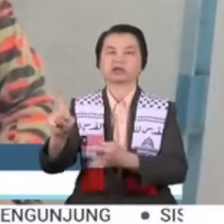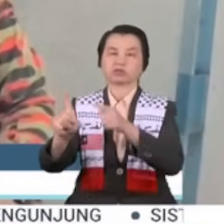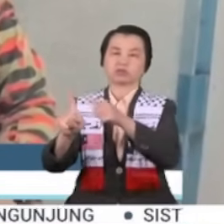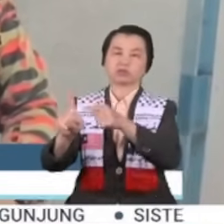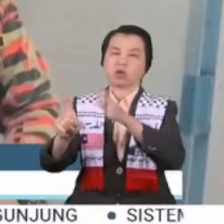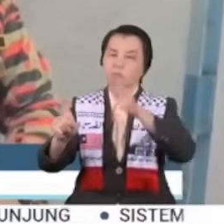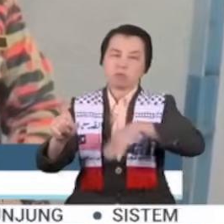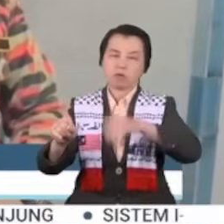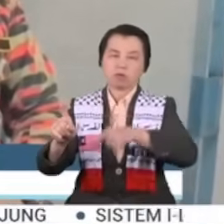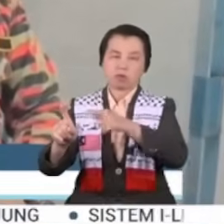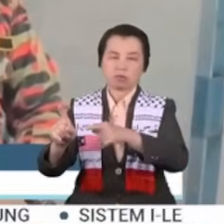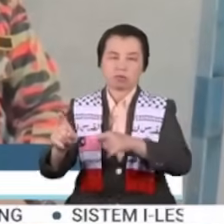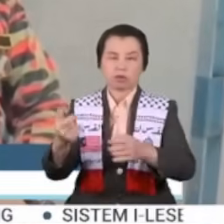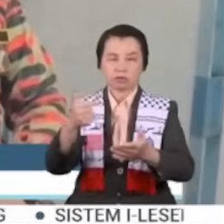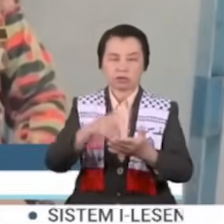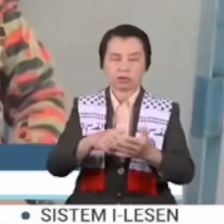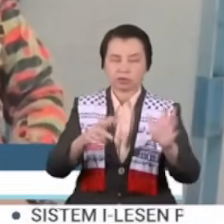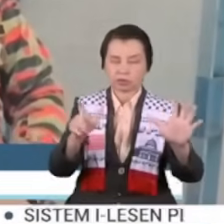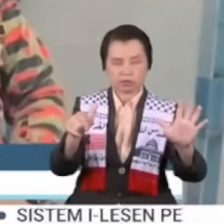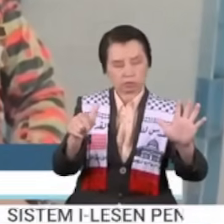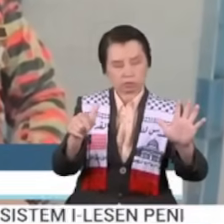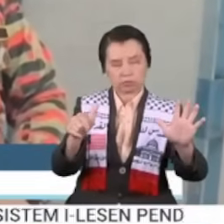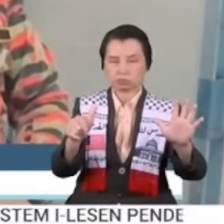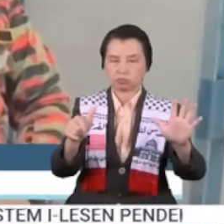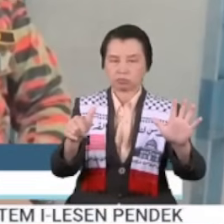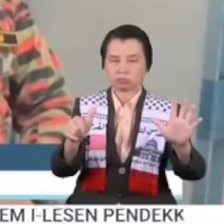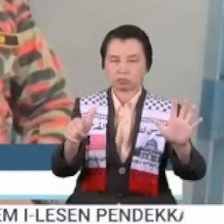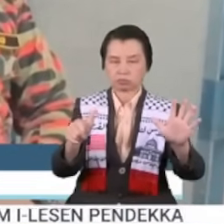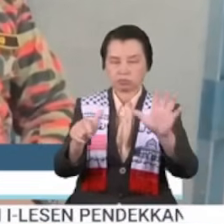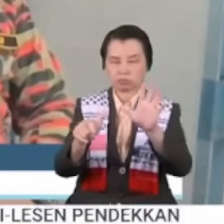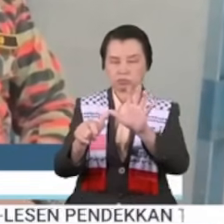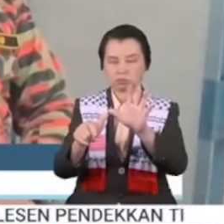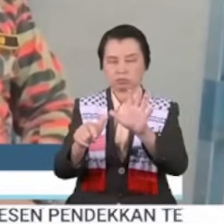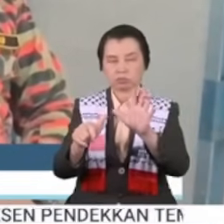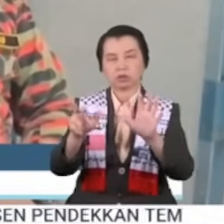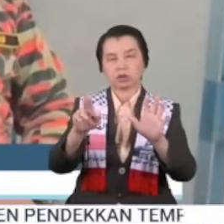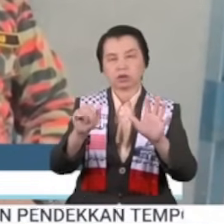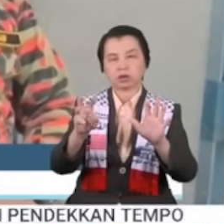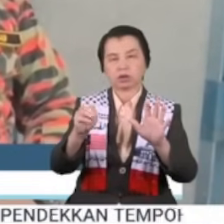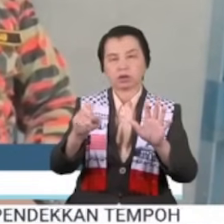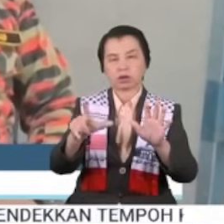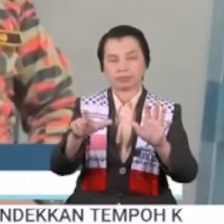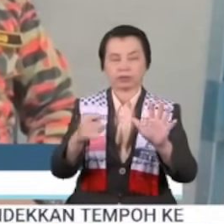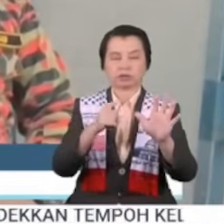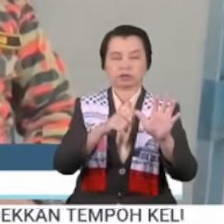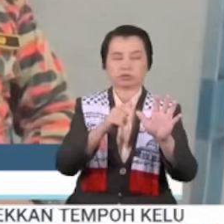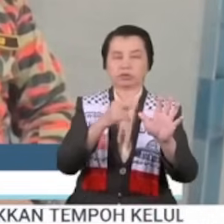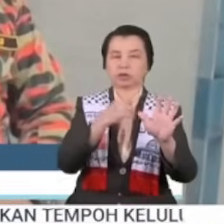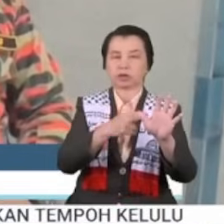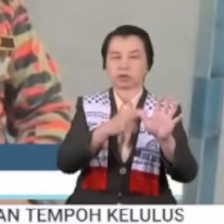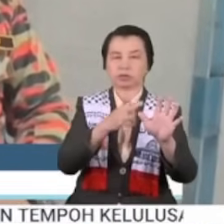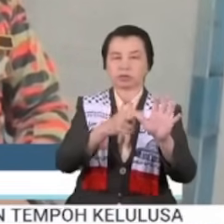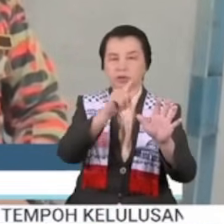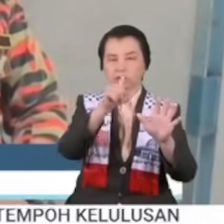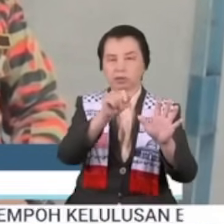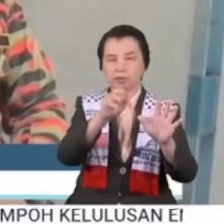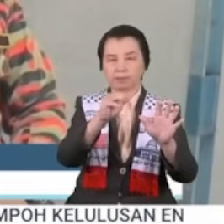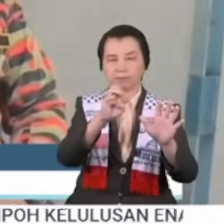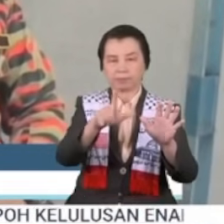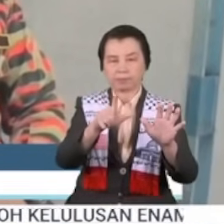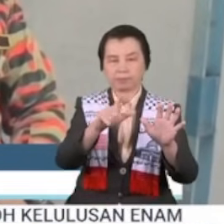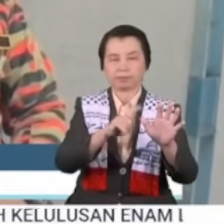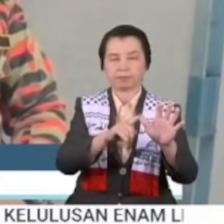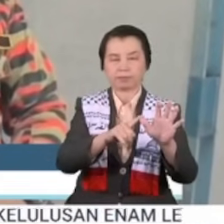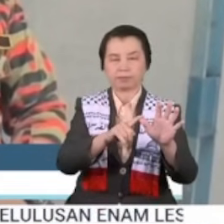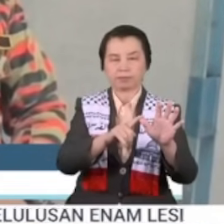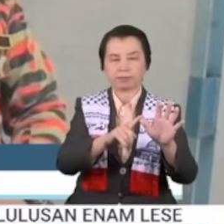enamlah yang tadi terdua orang tu pnama adalah ramle ataupun nama ramle satu orang dan Jamil at dikenali